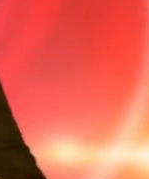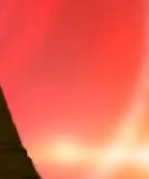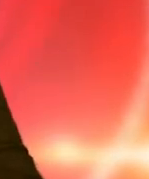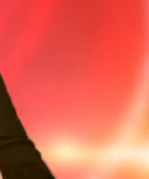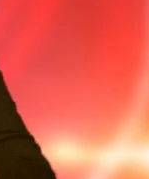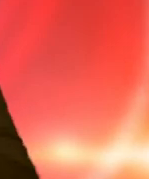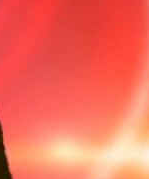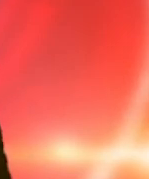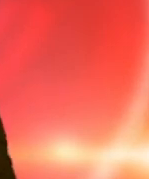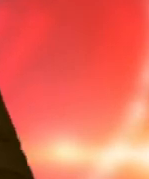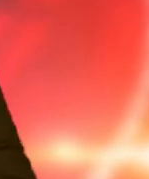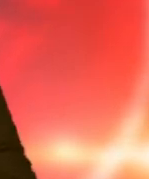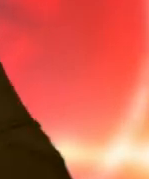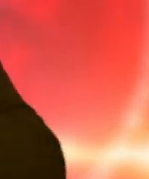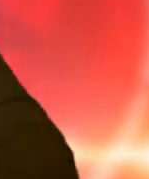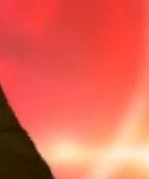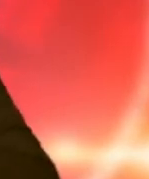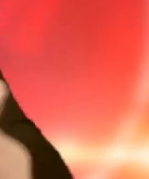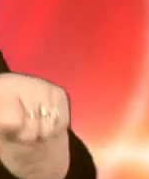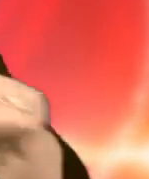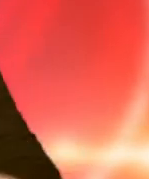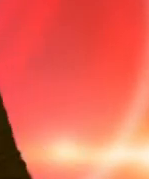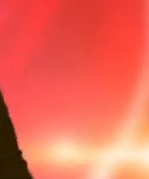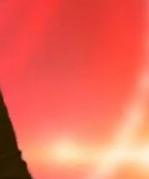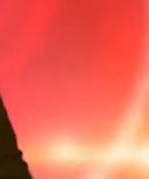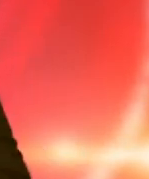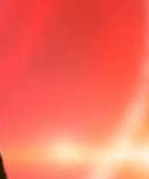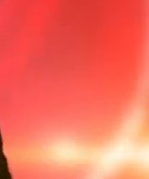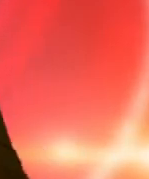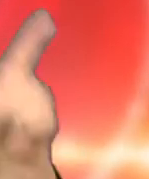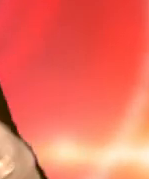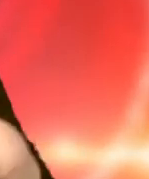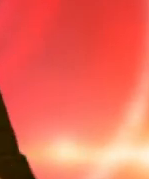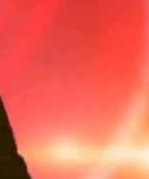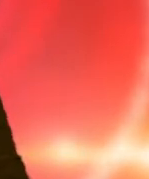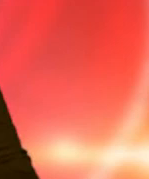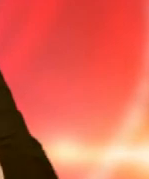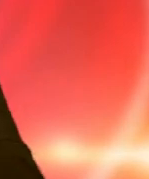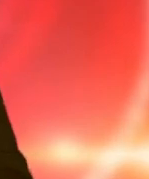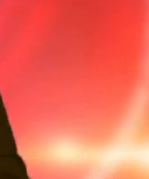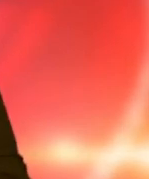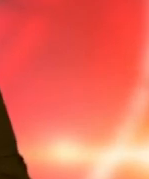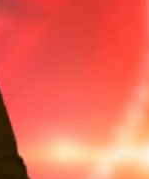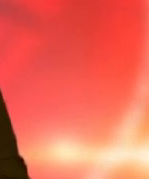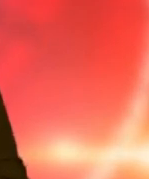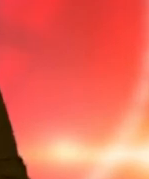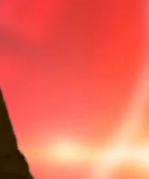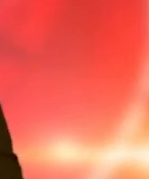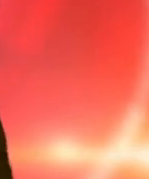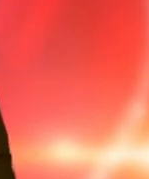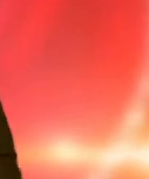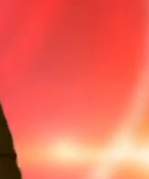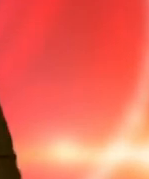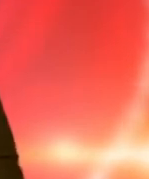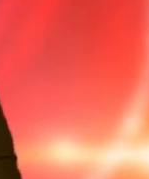automate și cu presiune, biciclete, motociclete și premiul mare Renault Clio, care a fost câștigat de Vlad